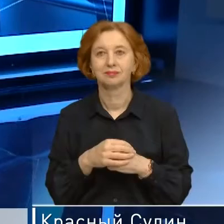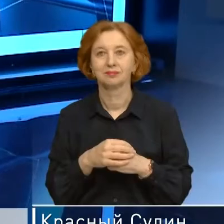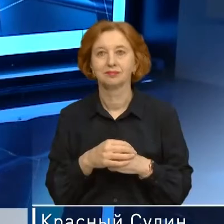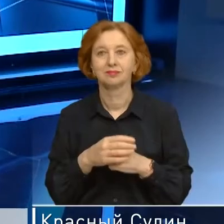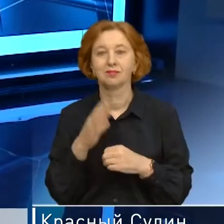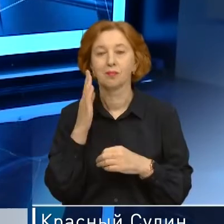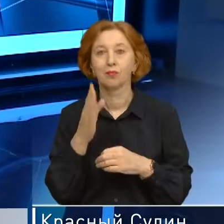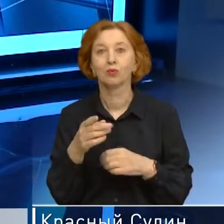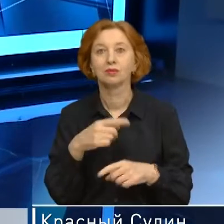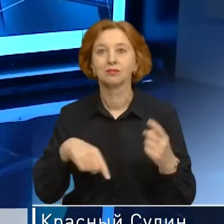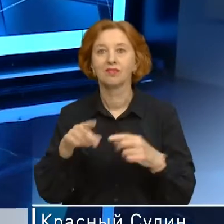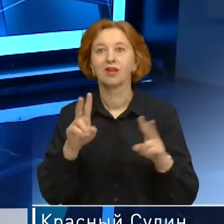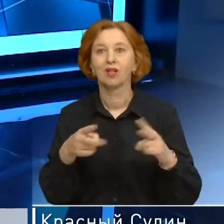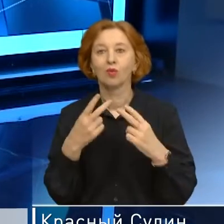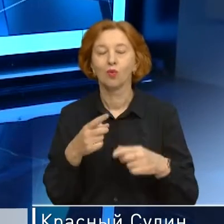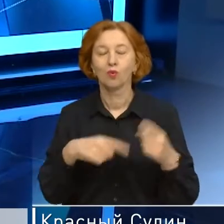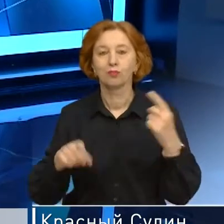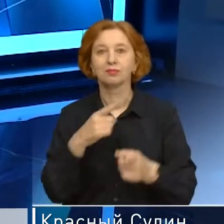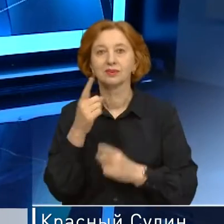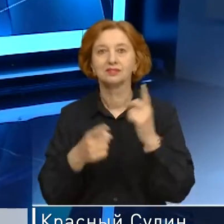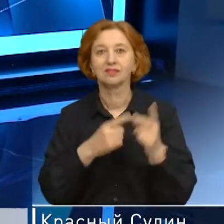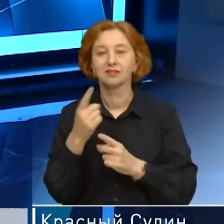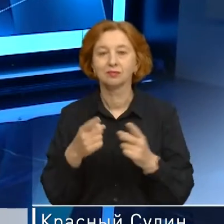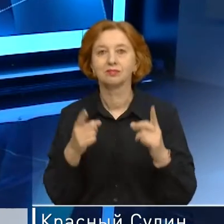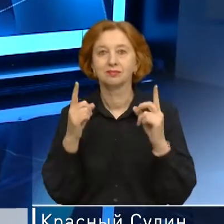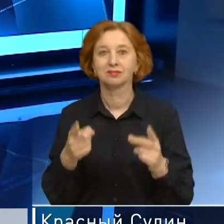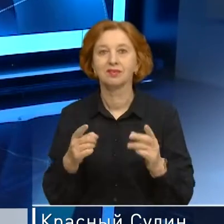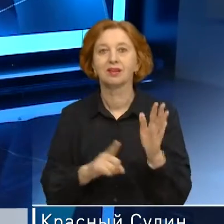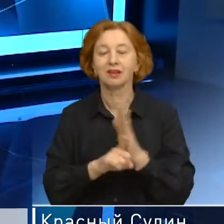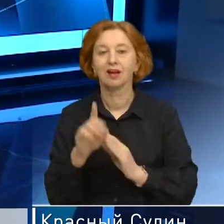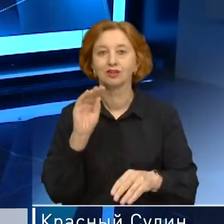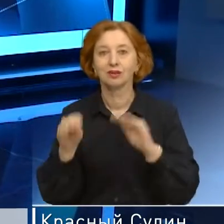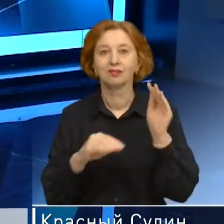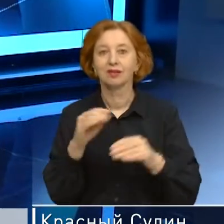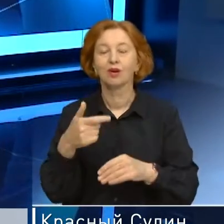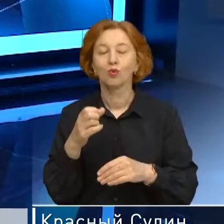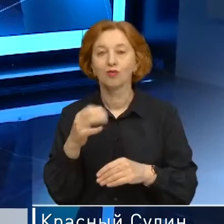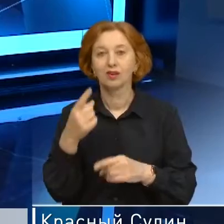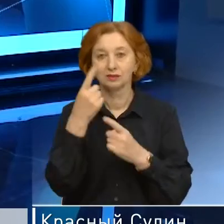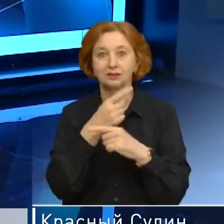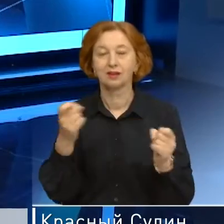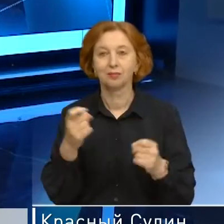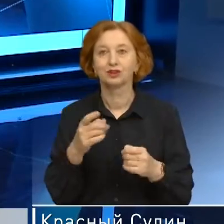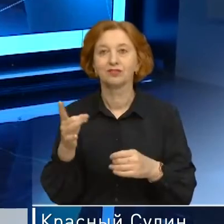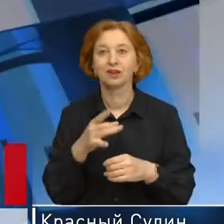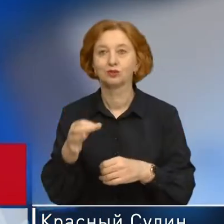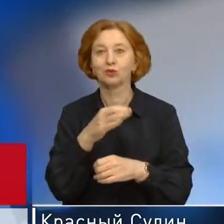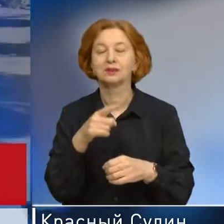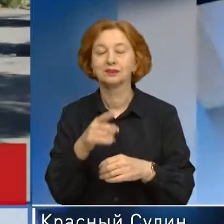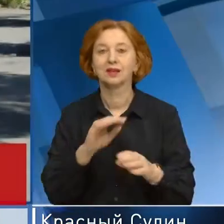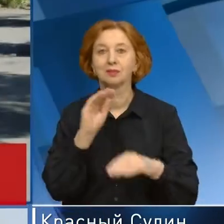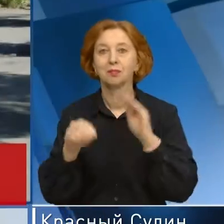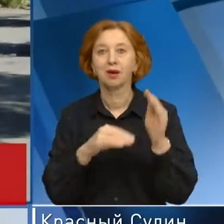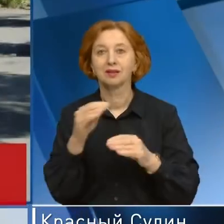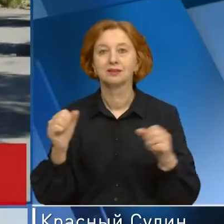Пустырь в квартале улиц Крупской, Карла Маркса и Чехословацкого переулка начали благоустраивать в Гуково. Об этом сообщает правительство области. Здесь смонтируют